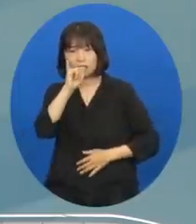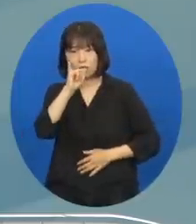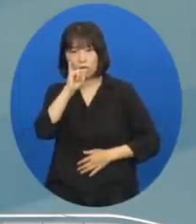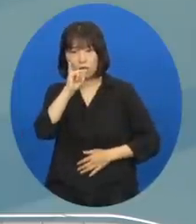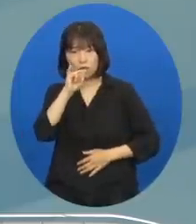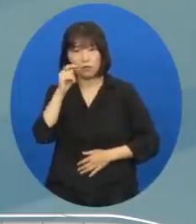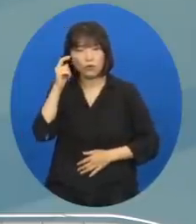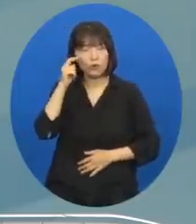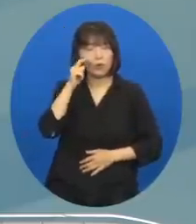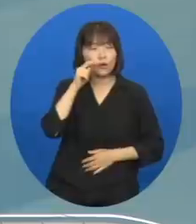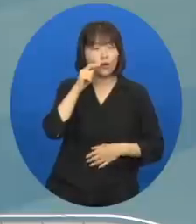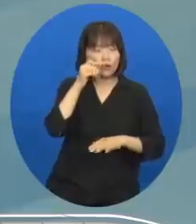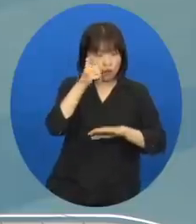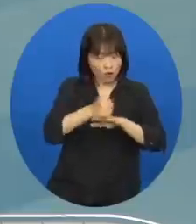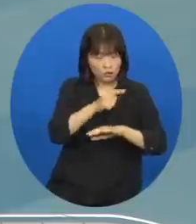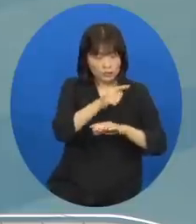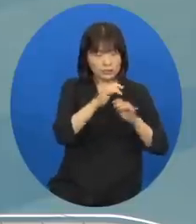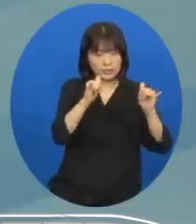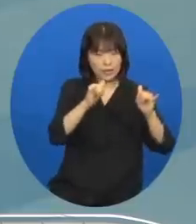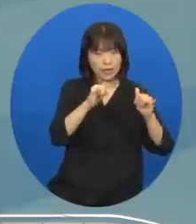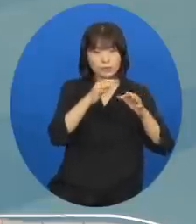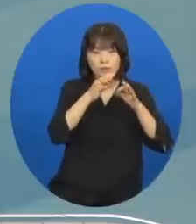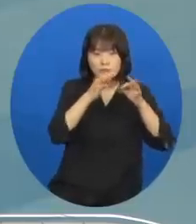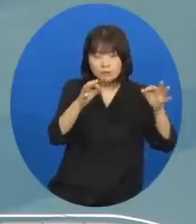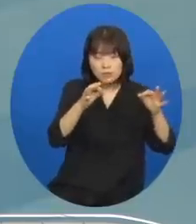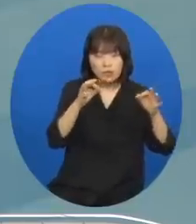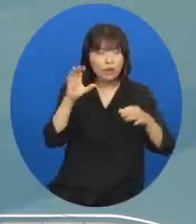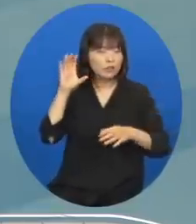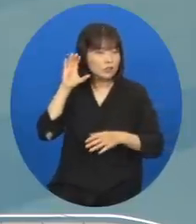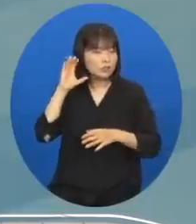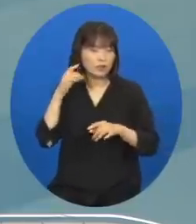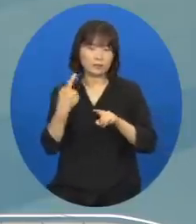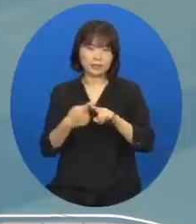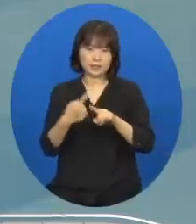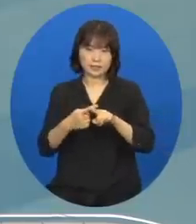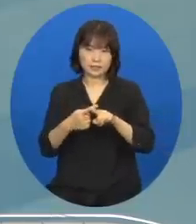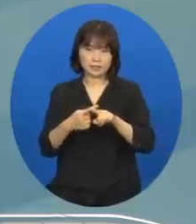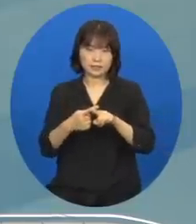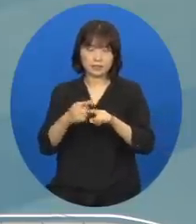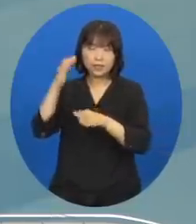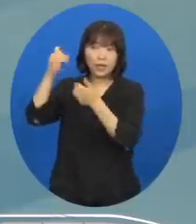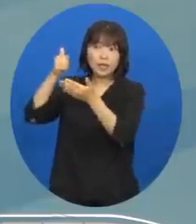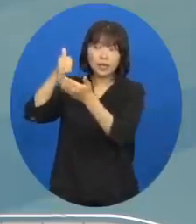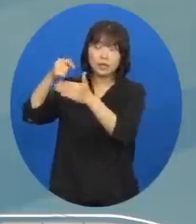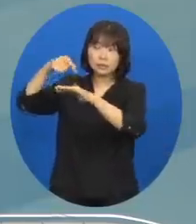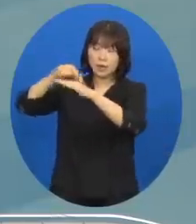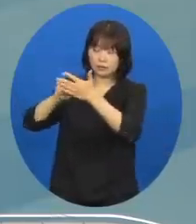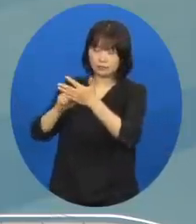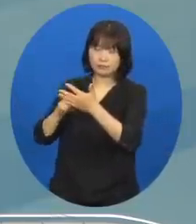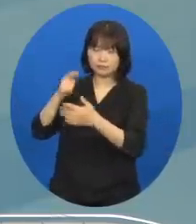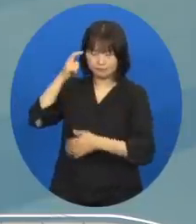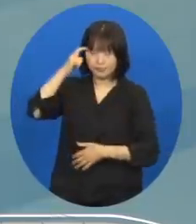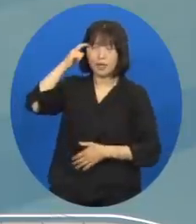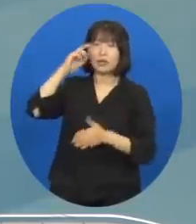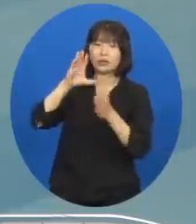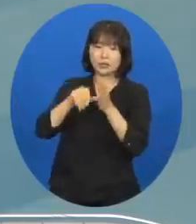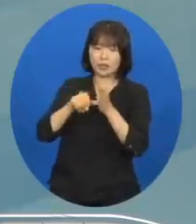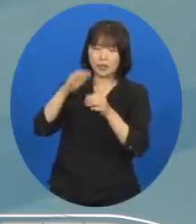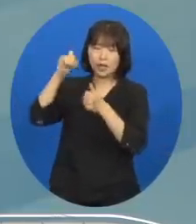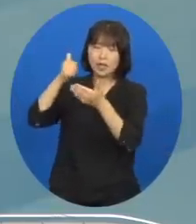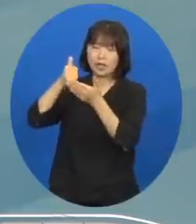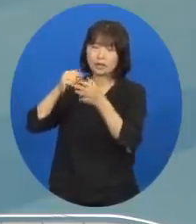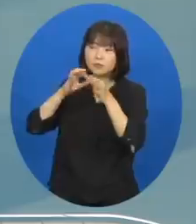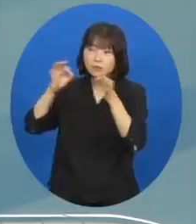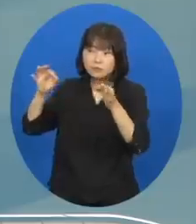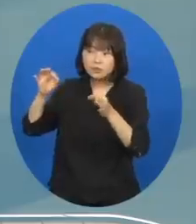말을 듣는 것과 같습니다. 마찬가지로 하나님의 마음을 깨달았을 때 하나님의 음성을